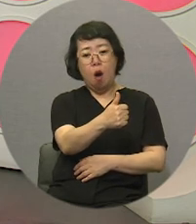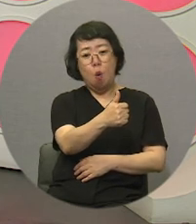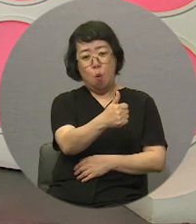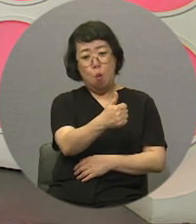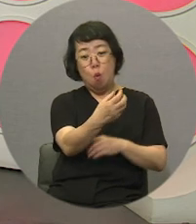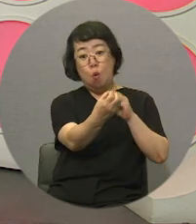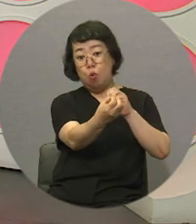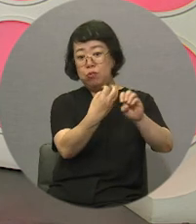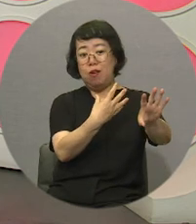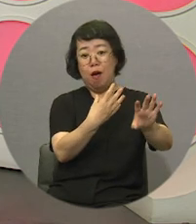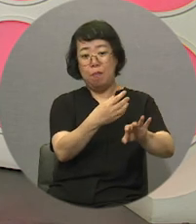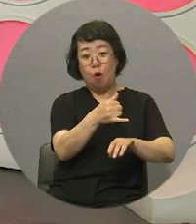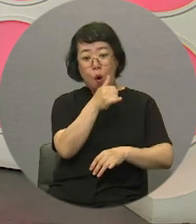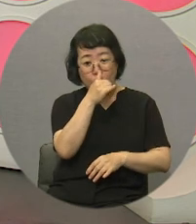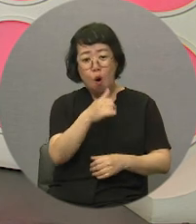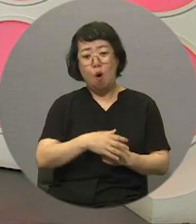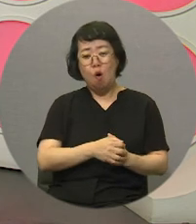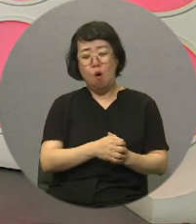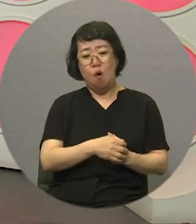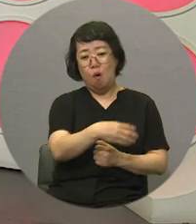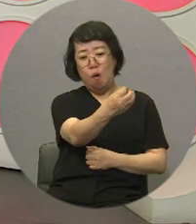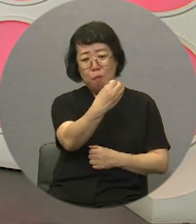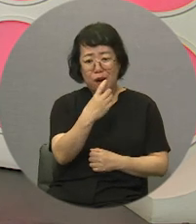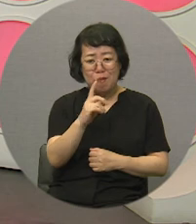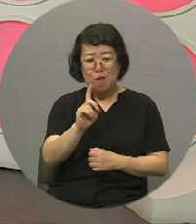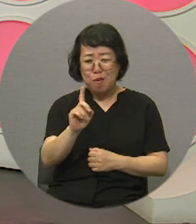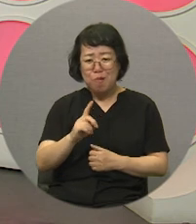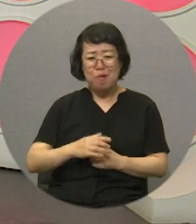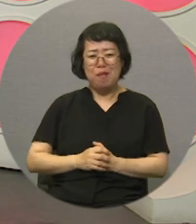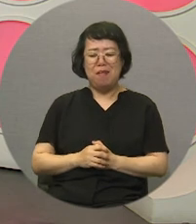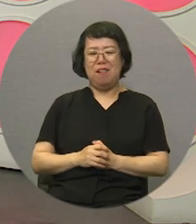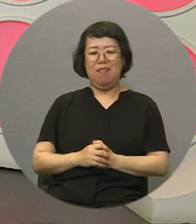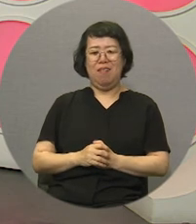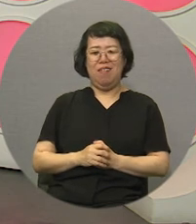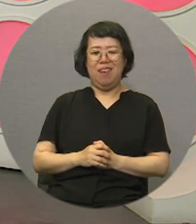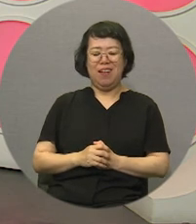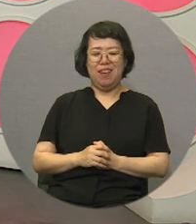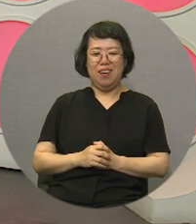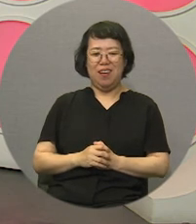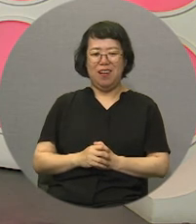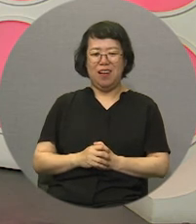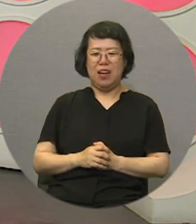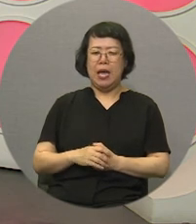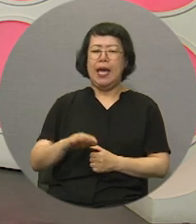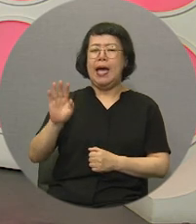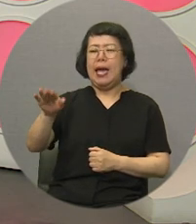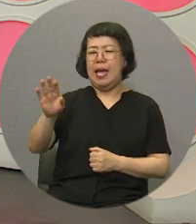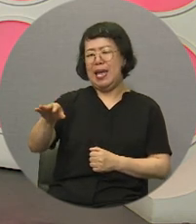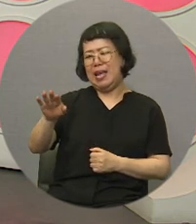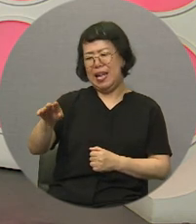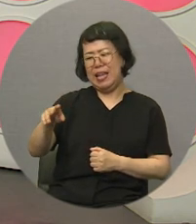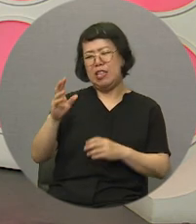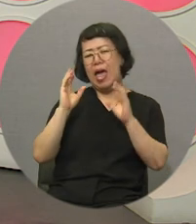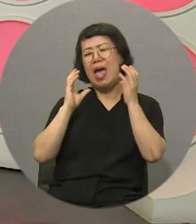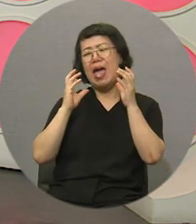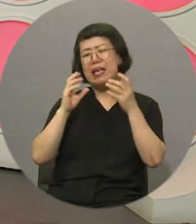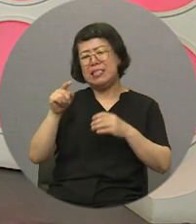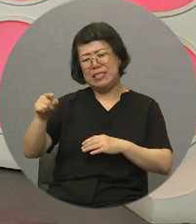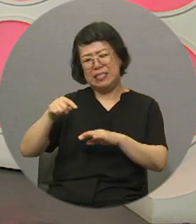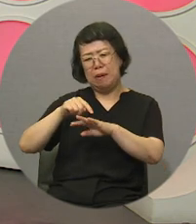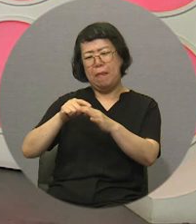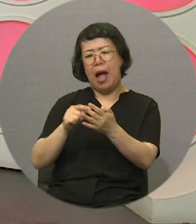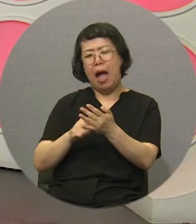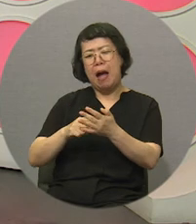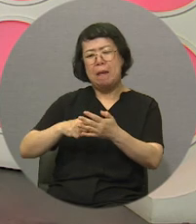다른 아저씨들 어른들과 달리 놀라지 않고 저에게 이렇게 말씀을 하시는 거예요. 아직 너가 마음의